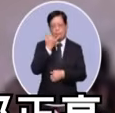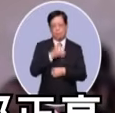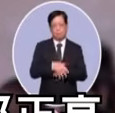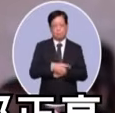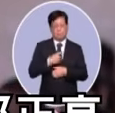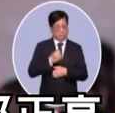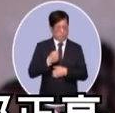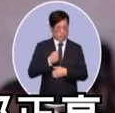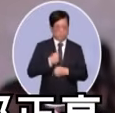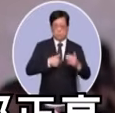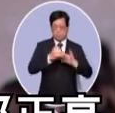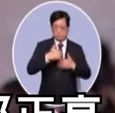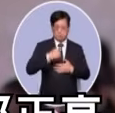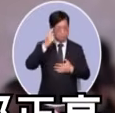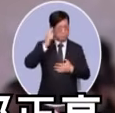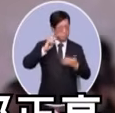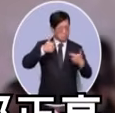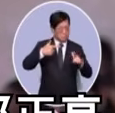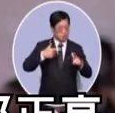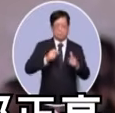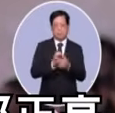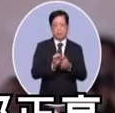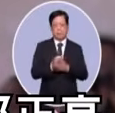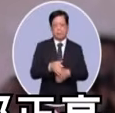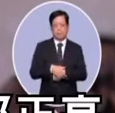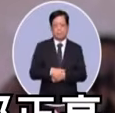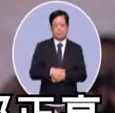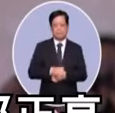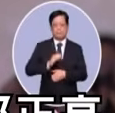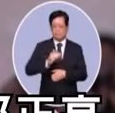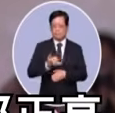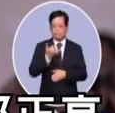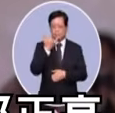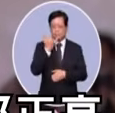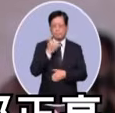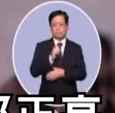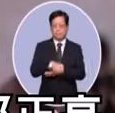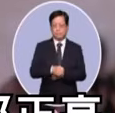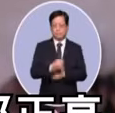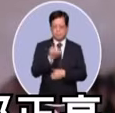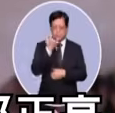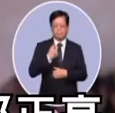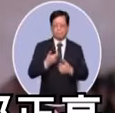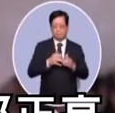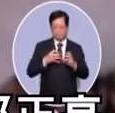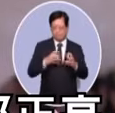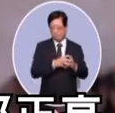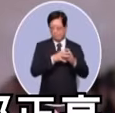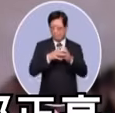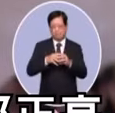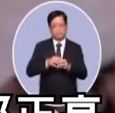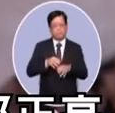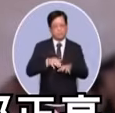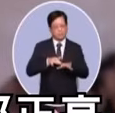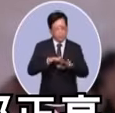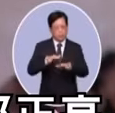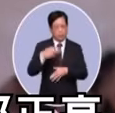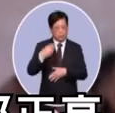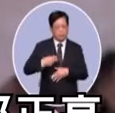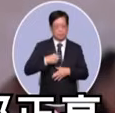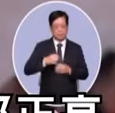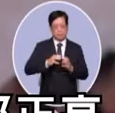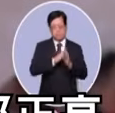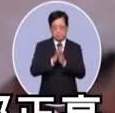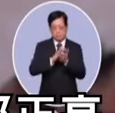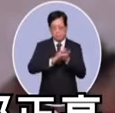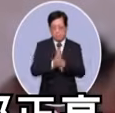嗯，那台湾在赖清德执政下真的民主吗？这个大家去看嘛，你去看看你